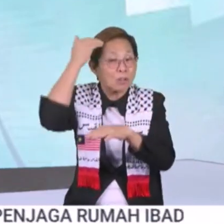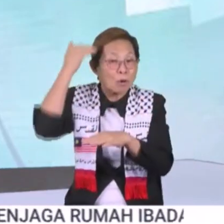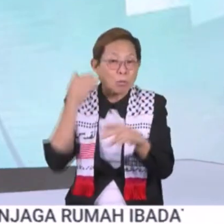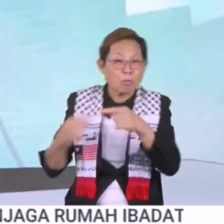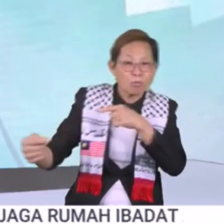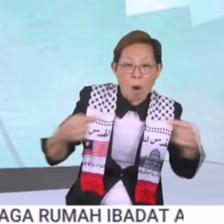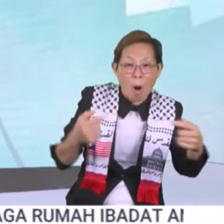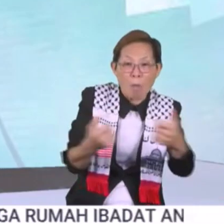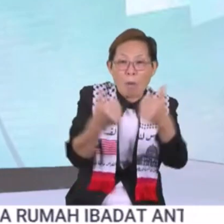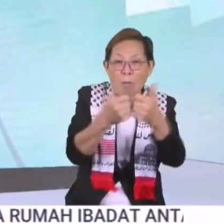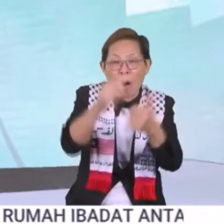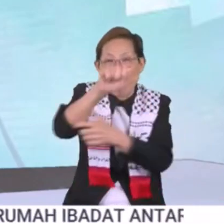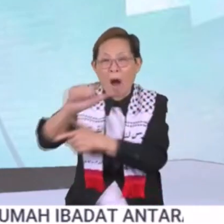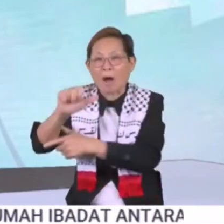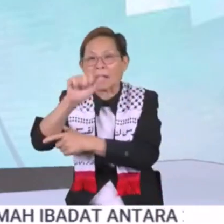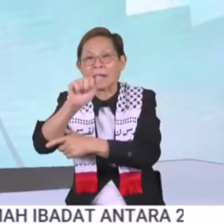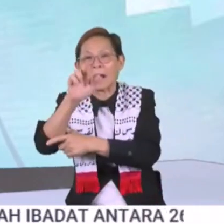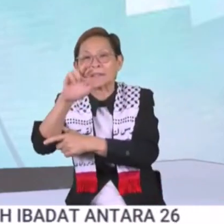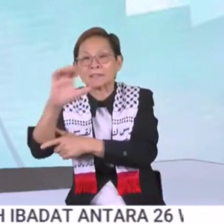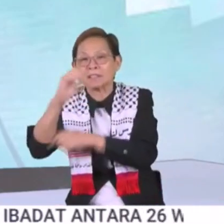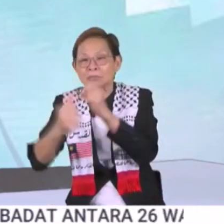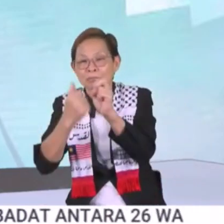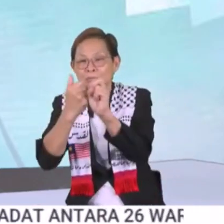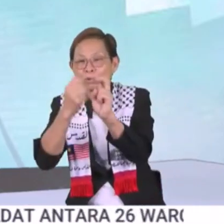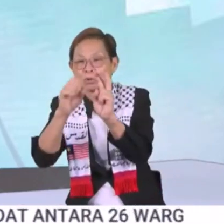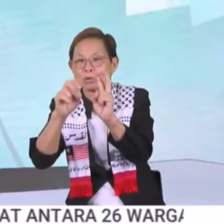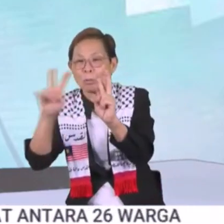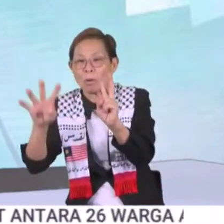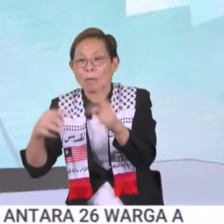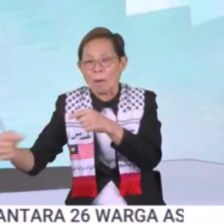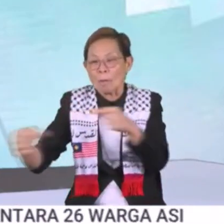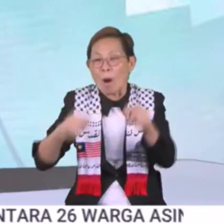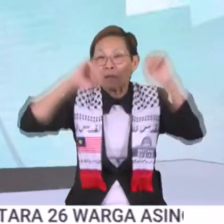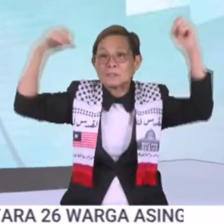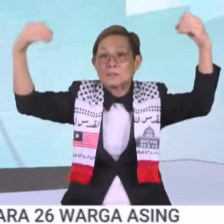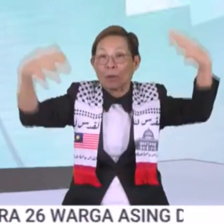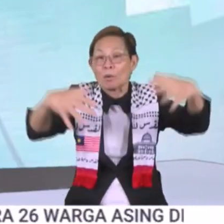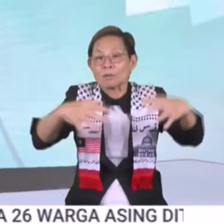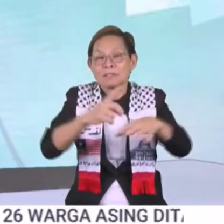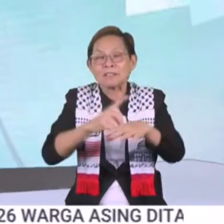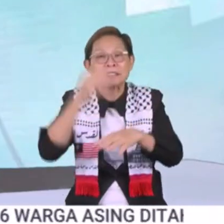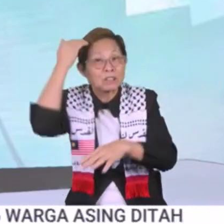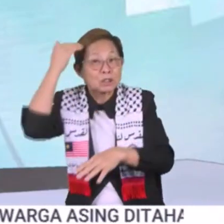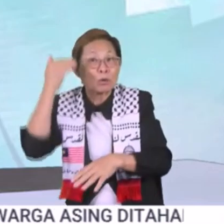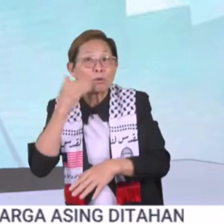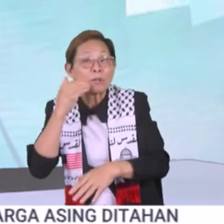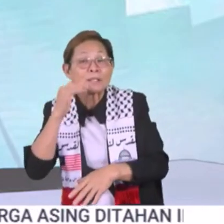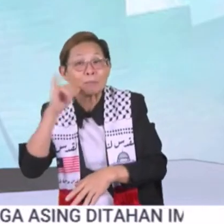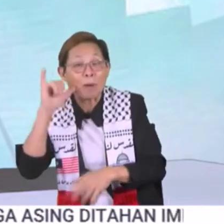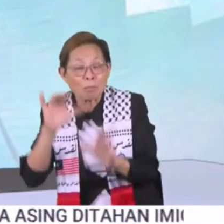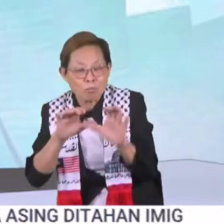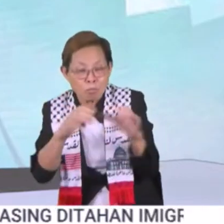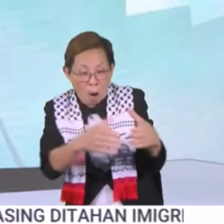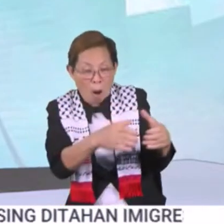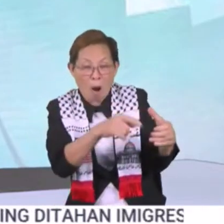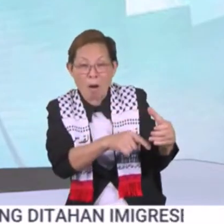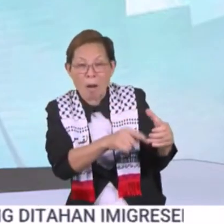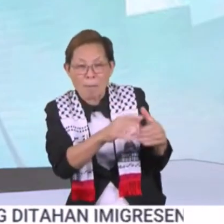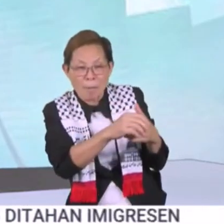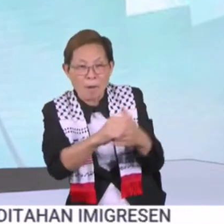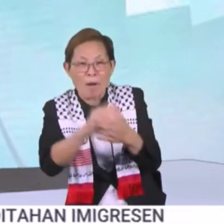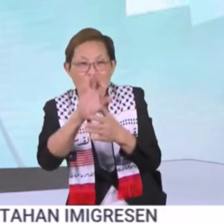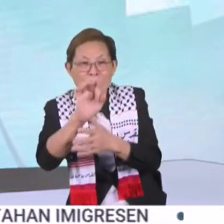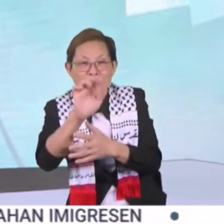aksi Kejohanan Rugby Asia ARC 2024. Beraksi di Stadium Namdong Incheong semalam, skuad bimbingan Muhammad